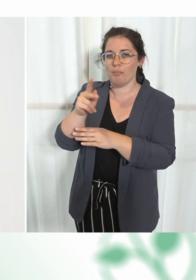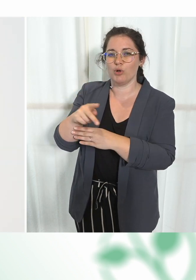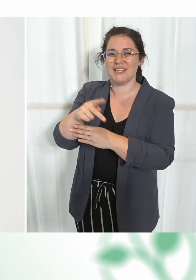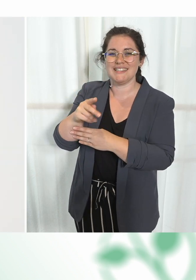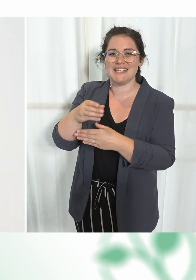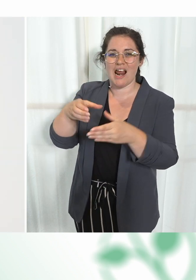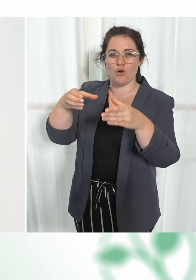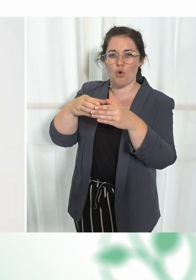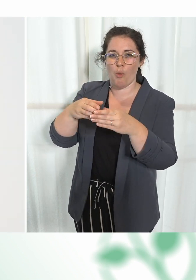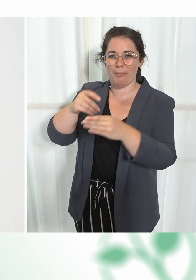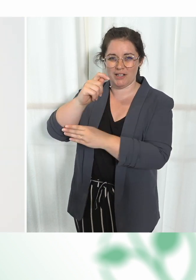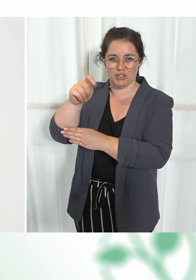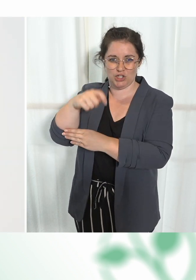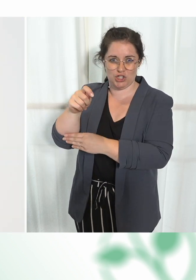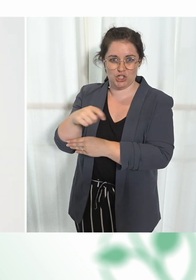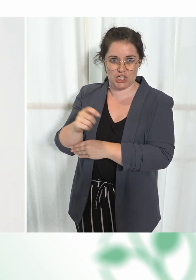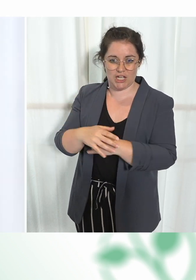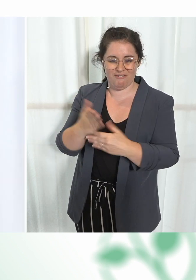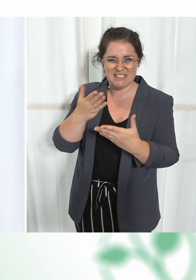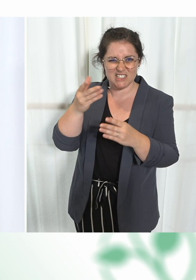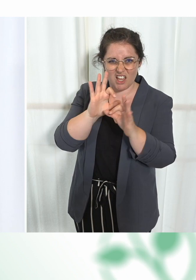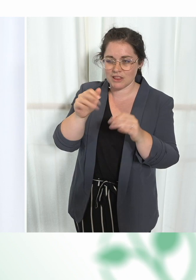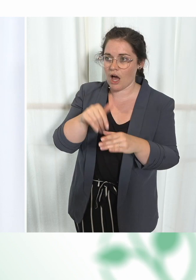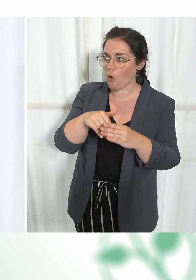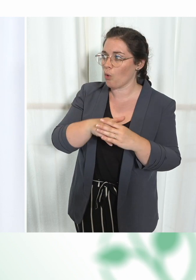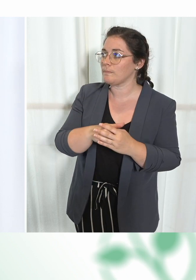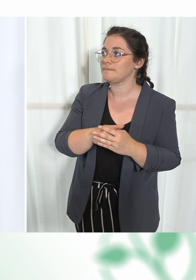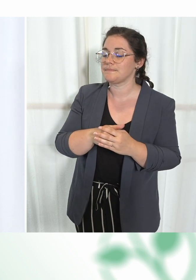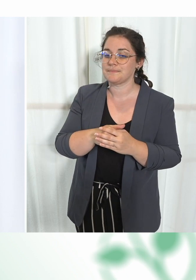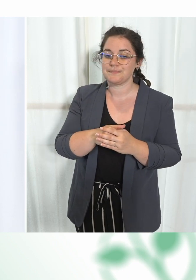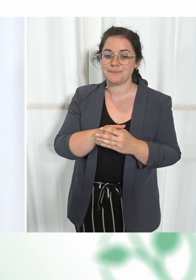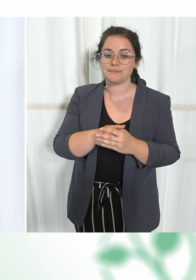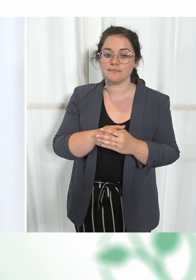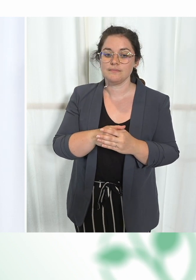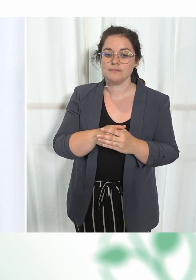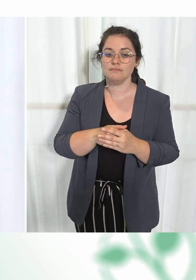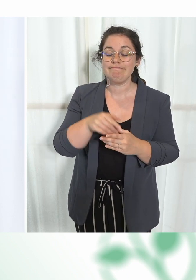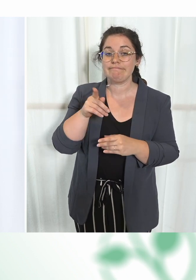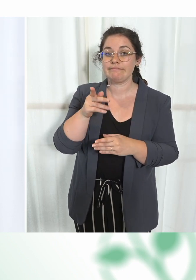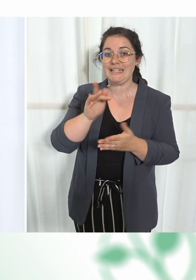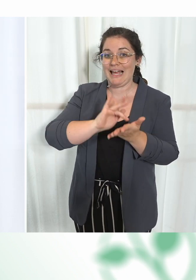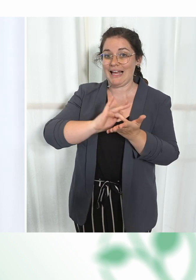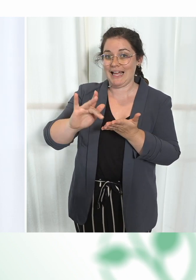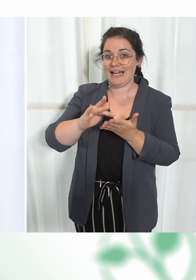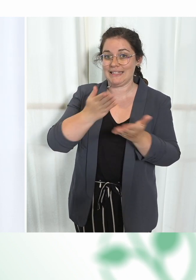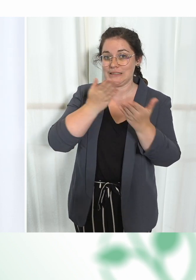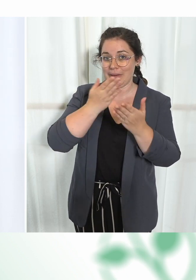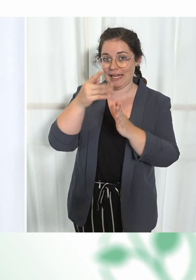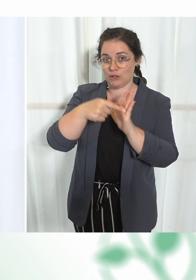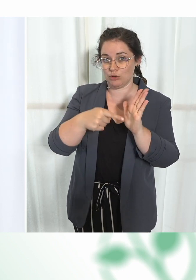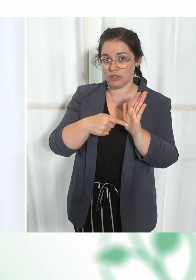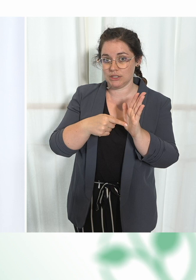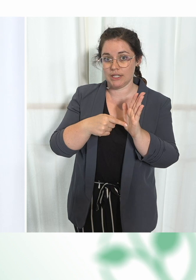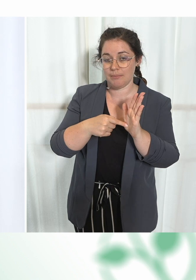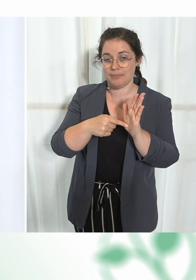genau? Der Potenzialgruppencheck, also ein kostenfreier Beratungstermin ist ganz nah